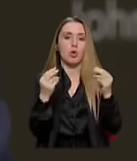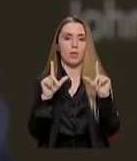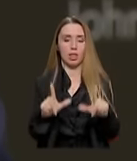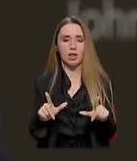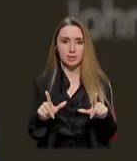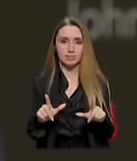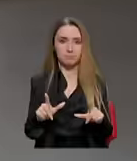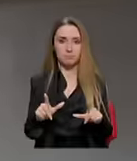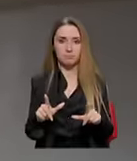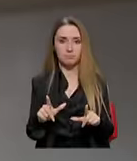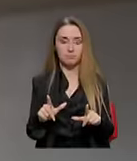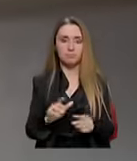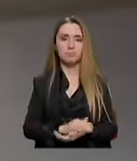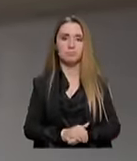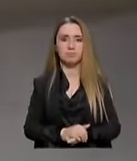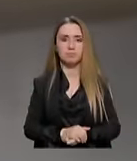engelleyeceksin